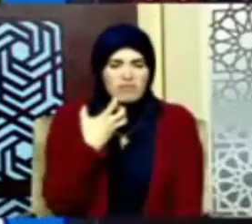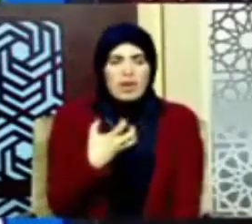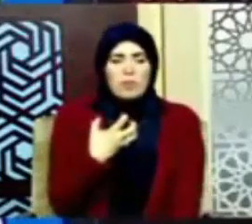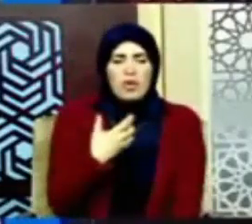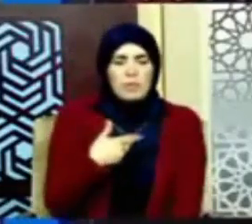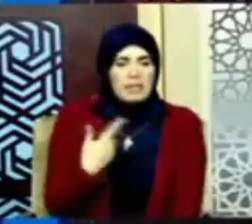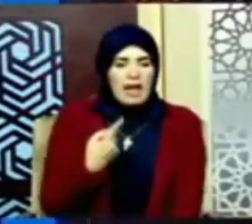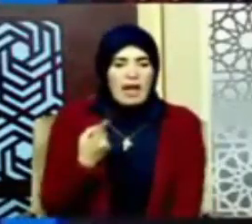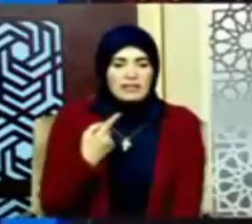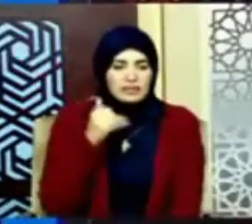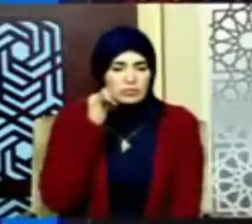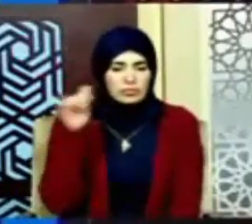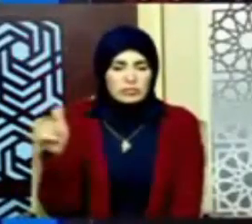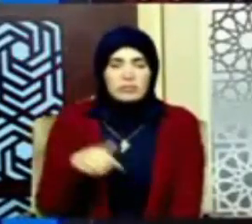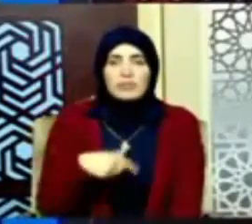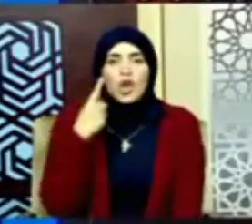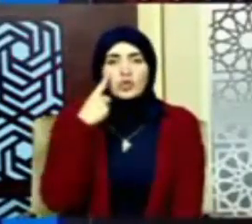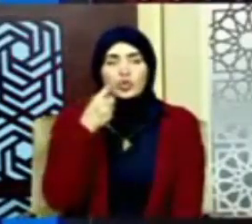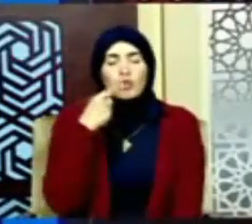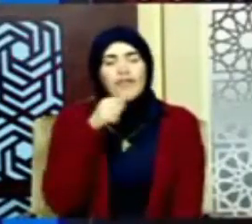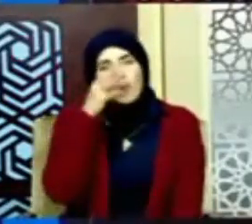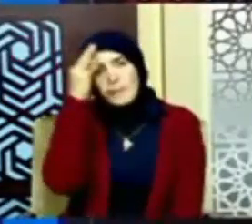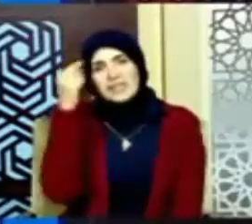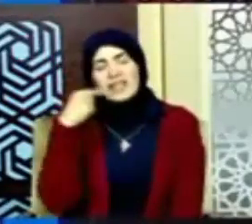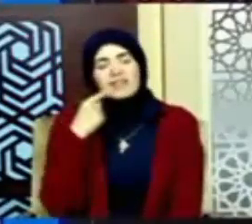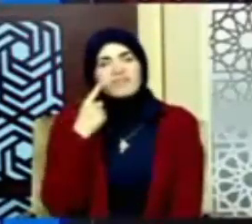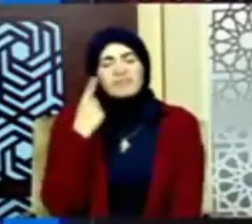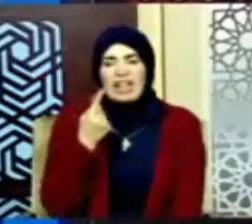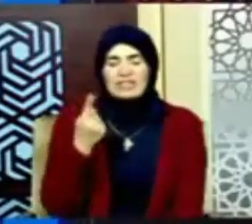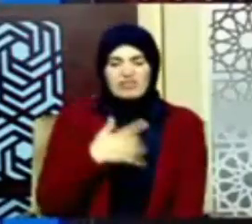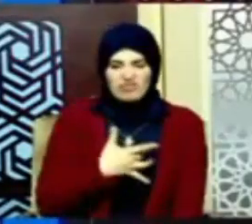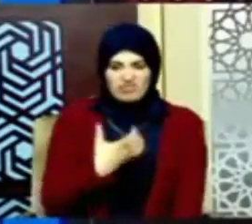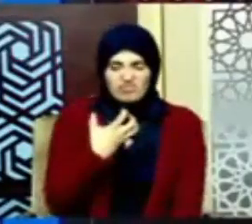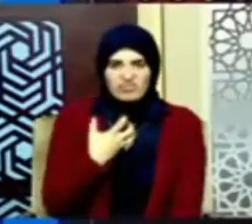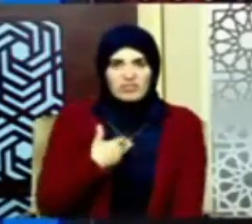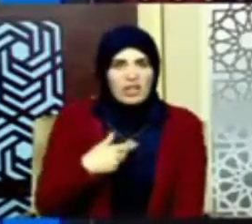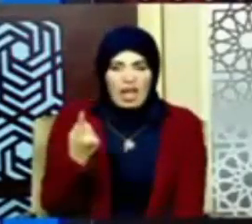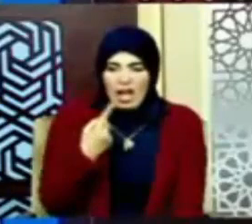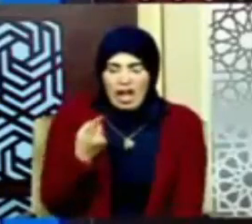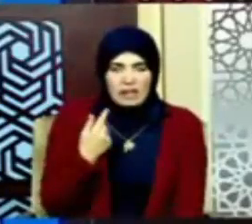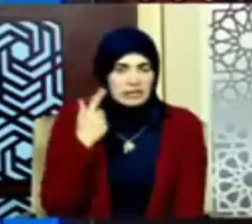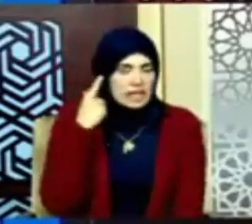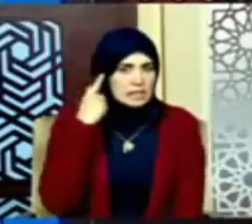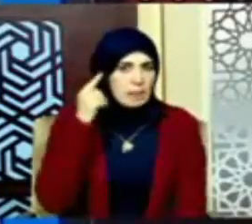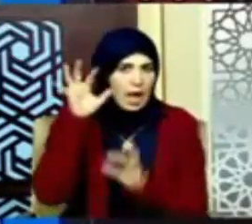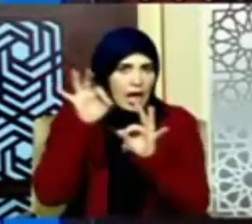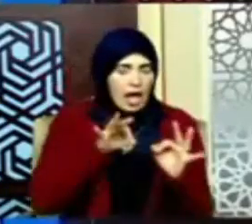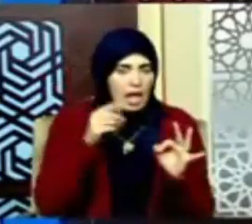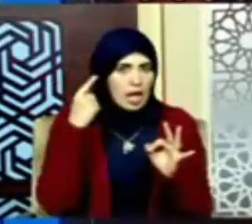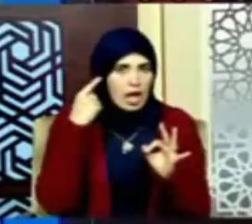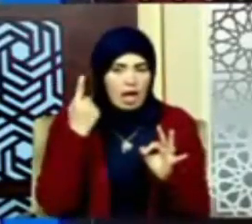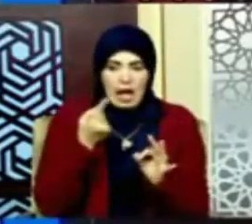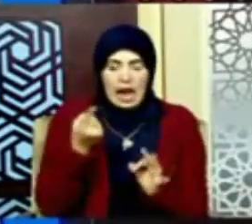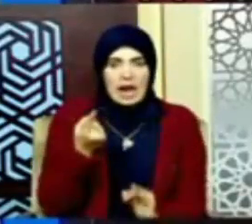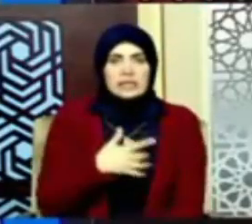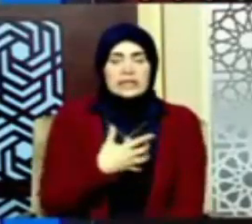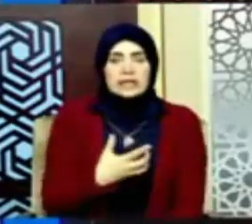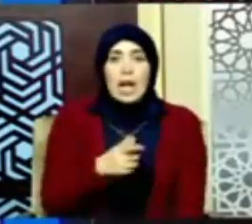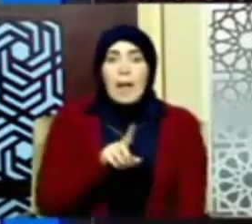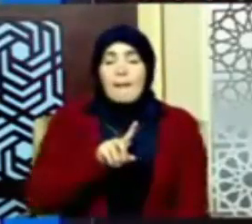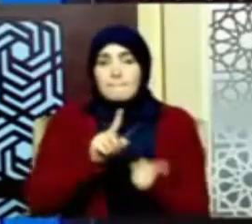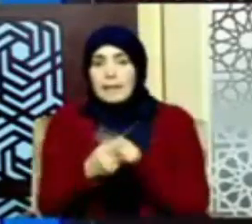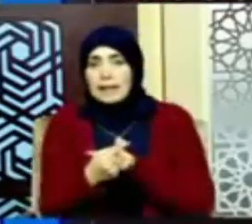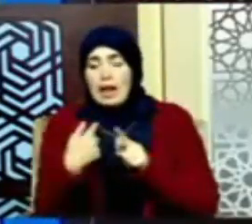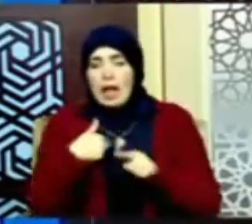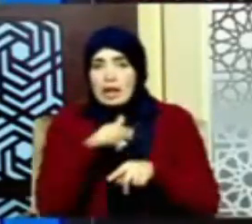الوجه، فتجد صاحبه يعني ميأسا صادا بصورته، بدل أن يكون داعيا إلى منهج